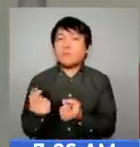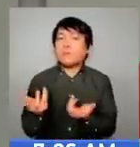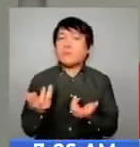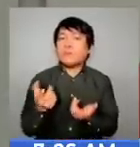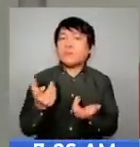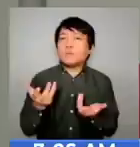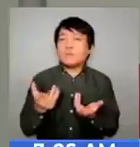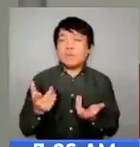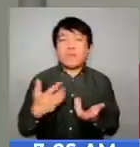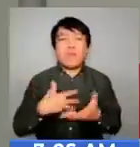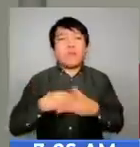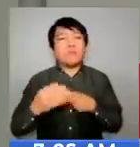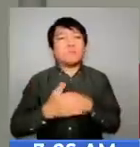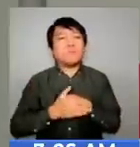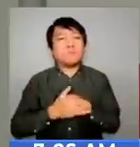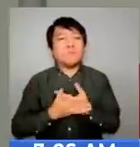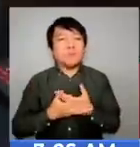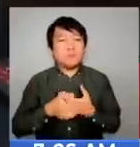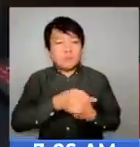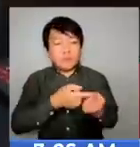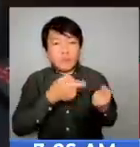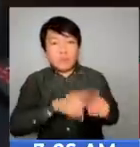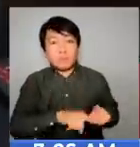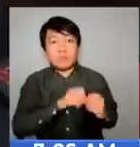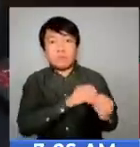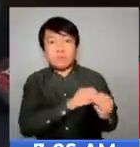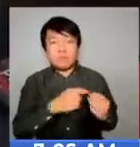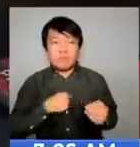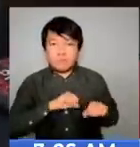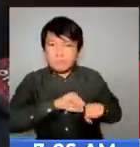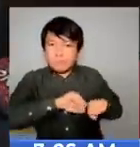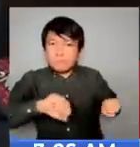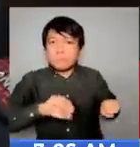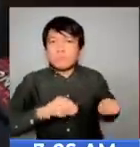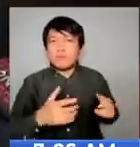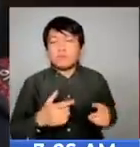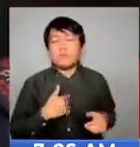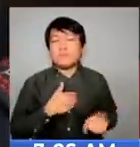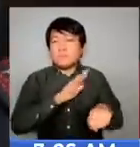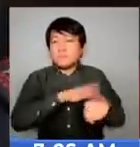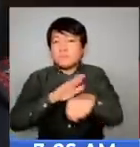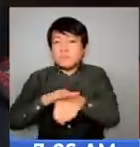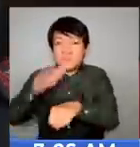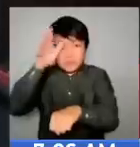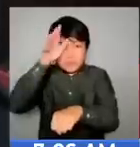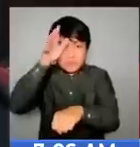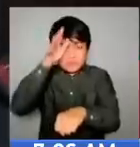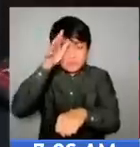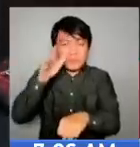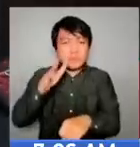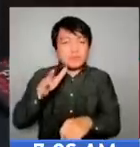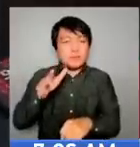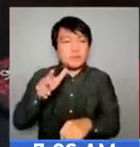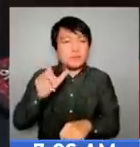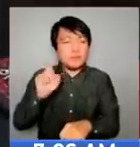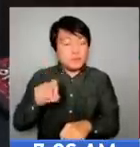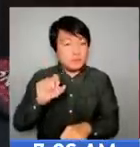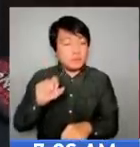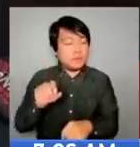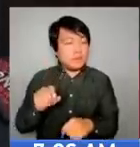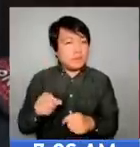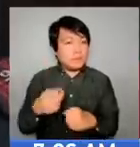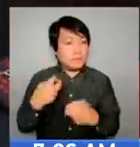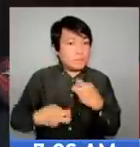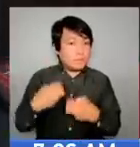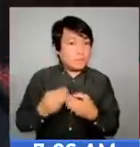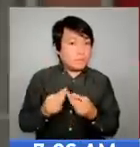noon nung nagkagulo sila. Awat lang po ako. Nananawagan kami doon sa kanilang tatay para maayos yung kanilang problema. Kung mas maayos na